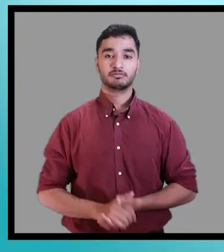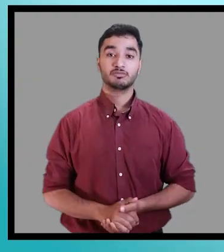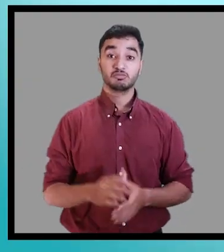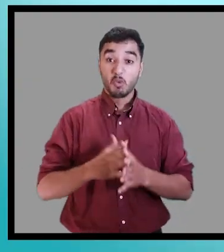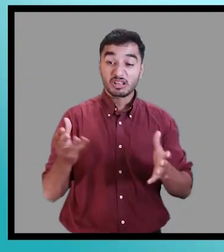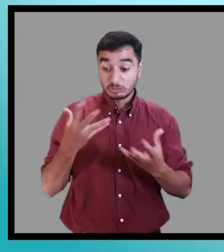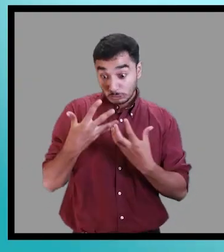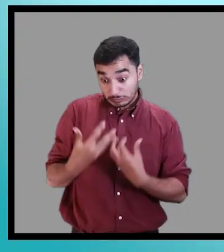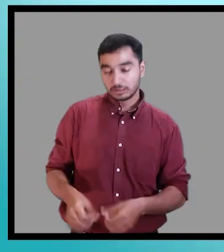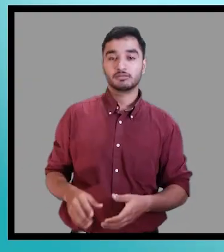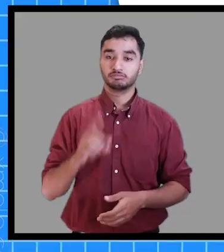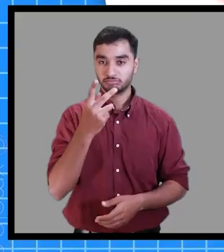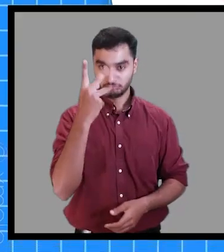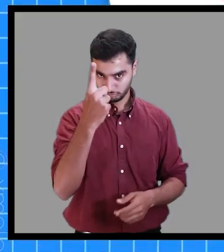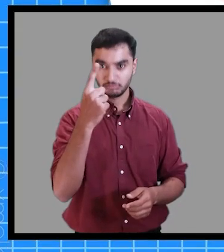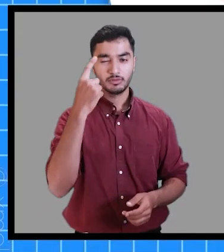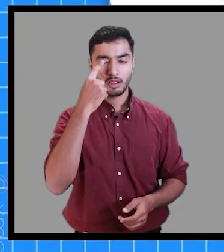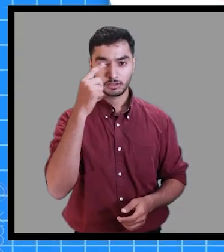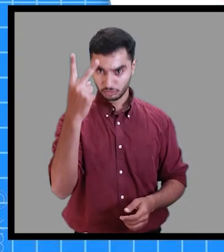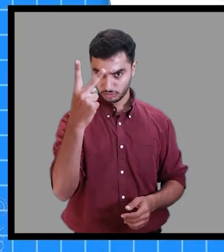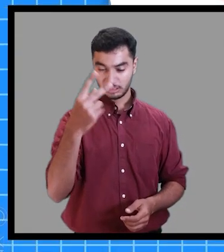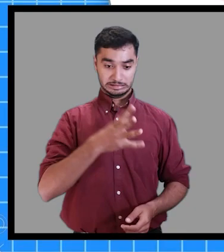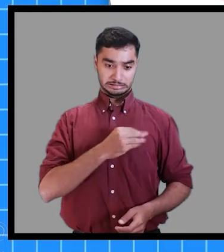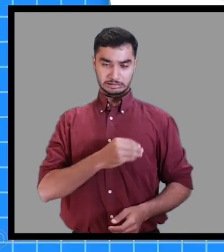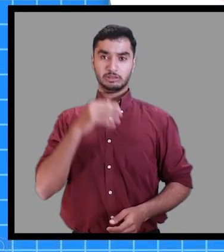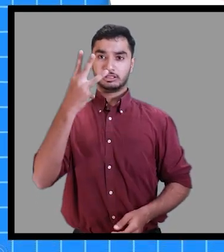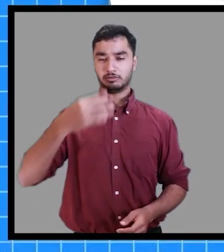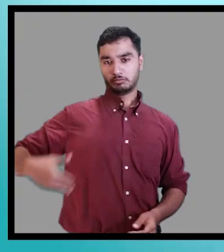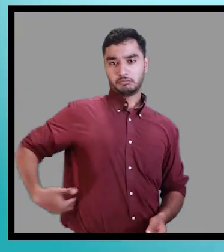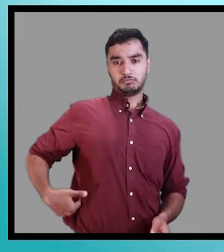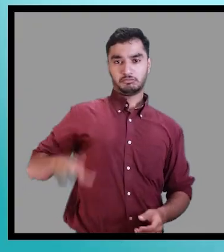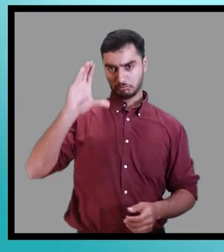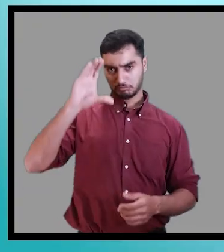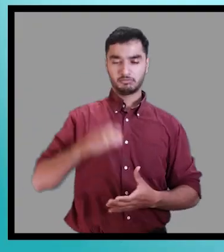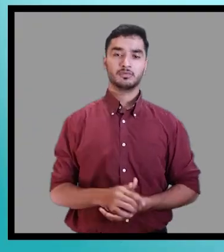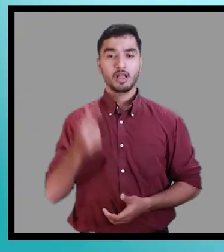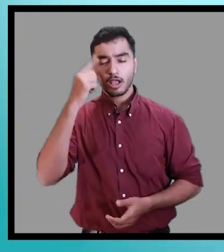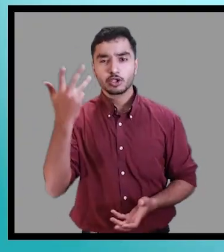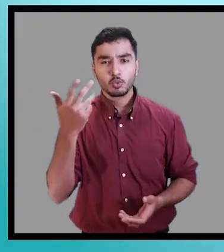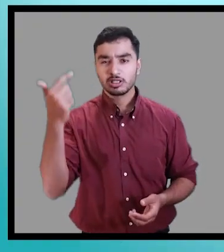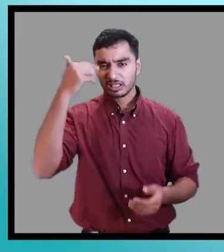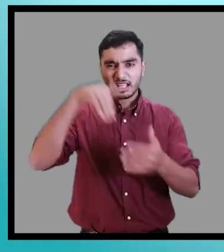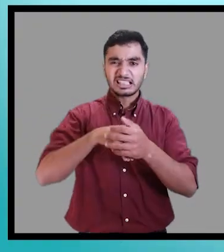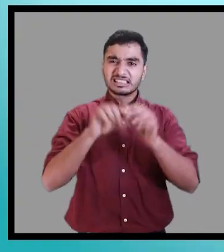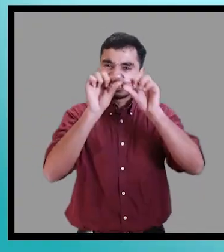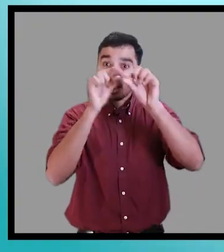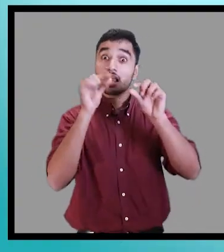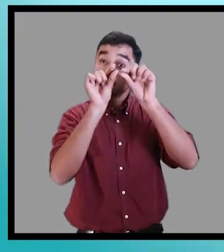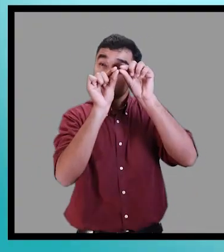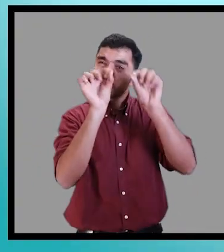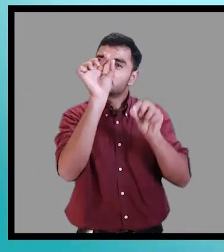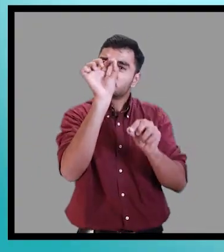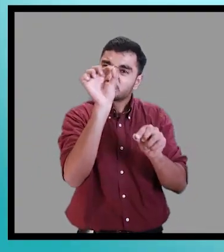से बहुत शदीद नुकसान पहुंचता है: आंख, दिल और किडनी। आंख क्योंकि उसकी शरियानें बहुत पतली सी होती हैं,